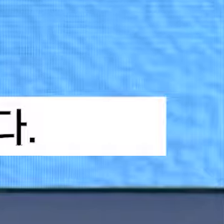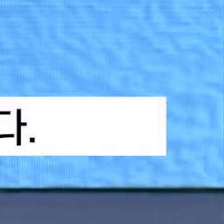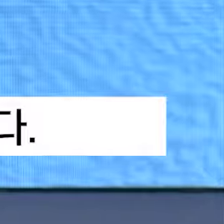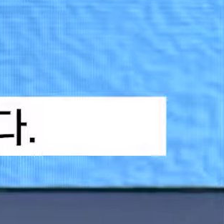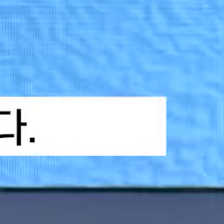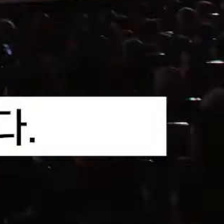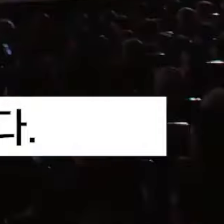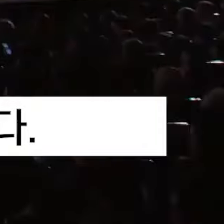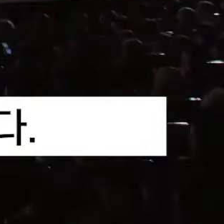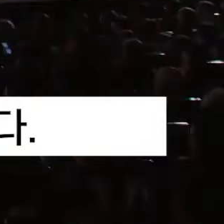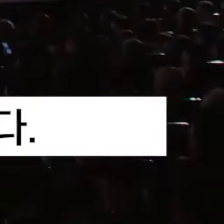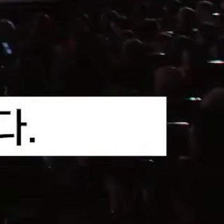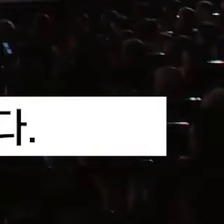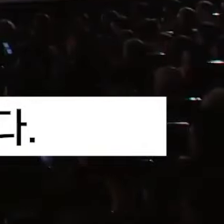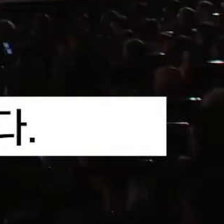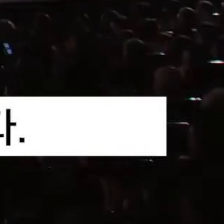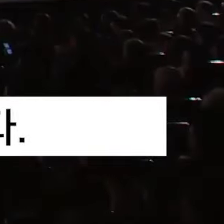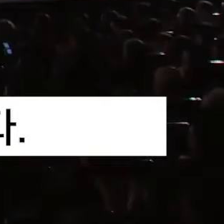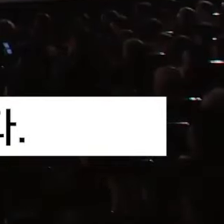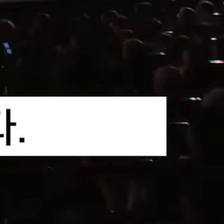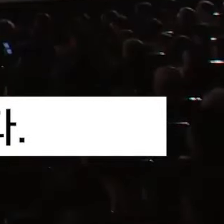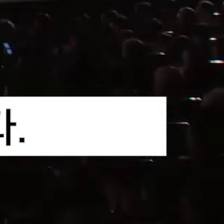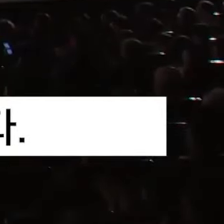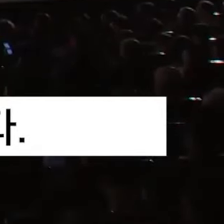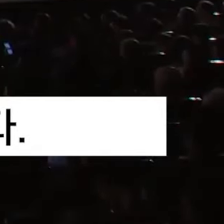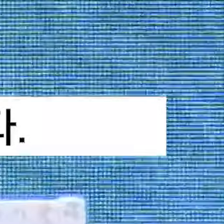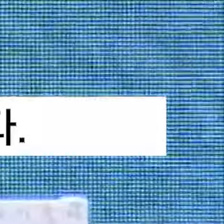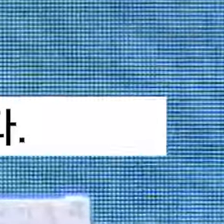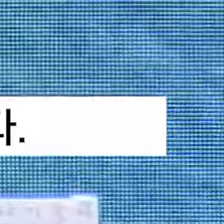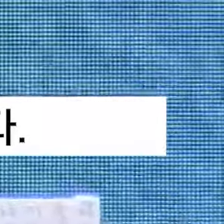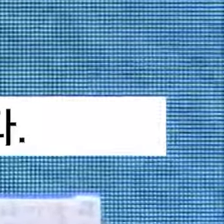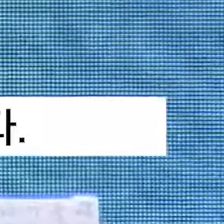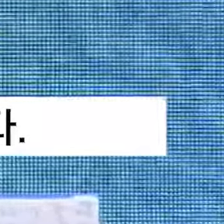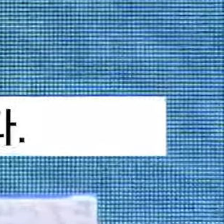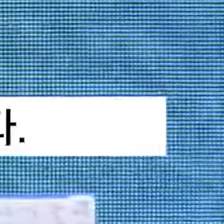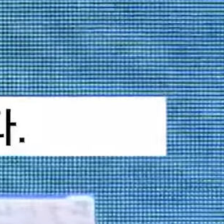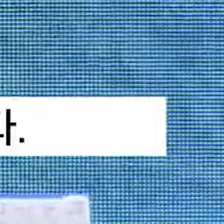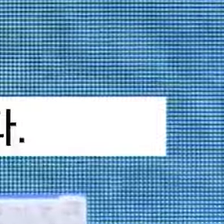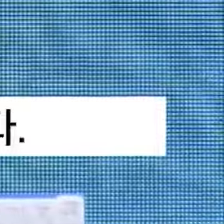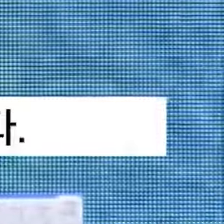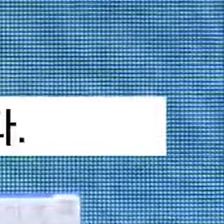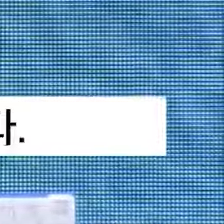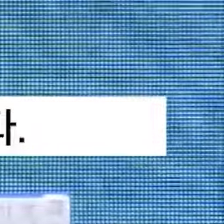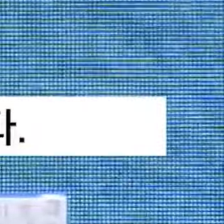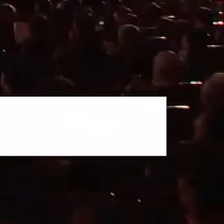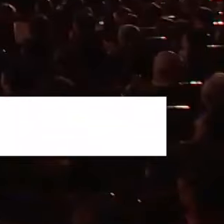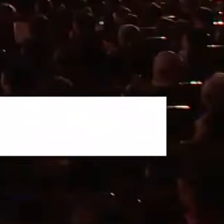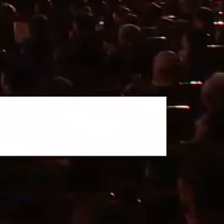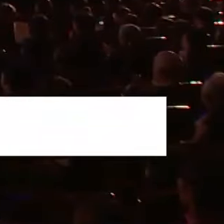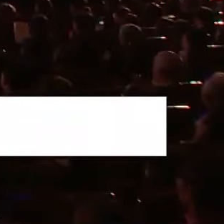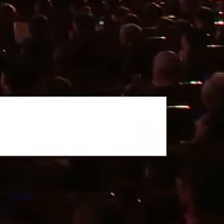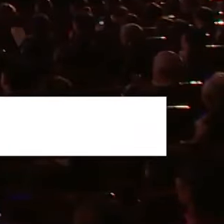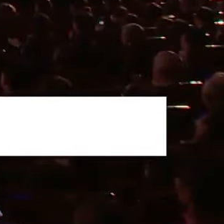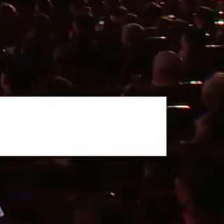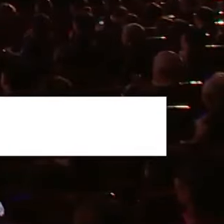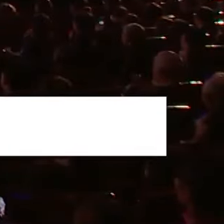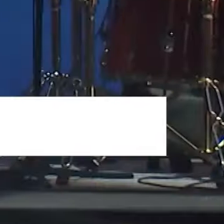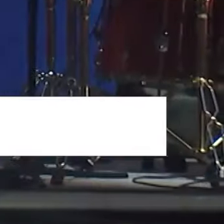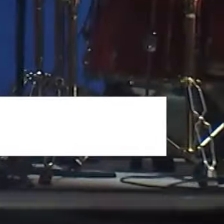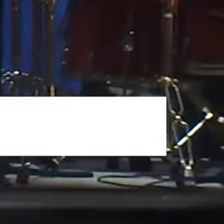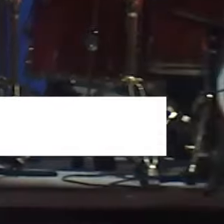각종 기념 행사가 진행됐습니다이 행사는 오전 10시부터 KBS 통해 생중계됐습니다 행사 중간 열린